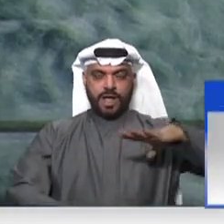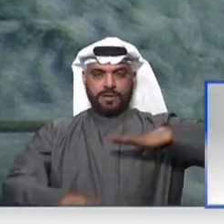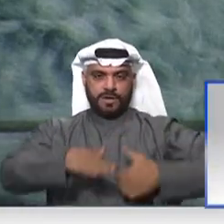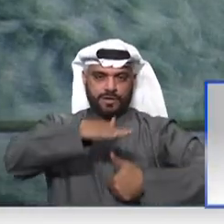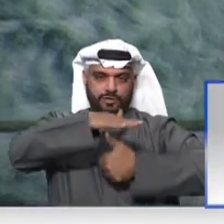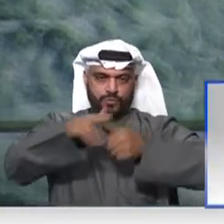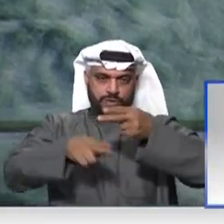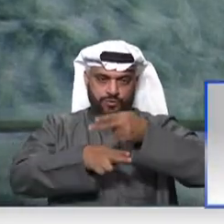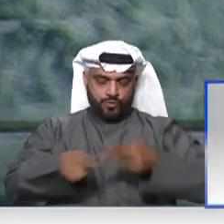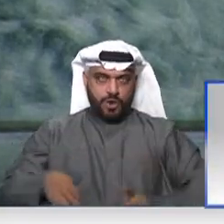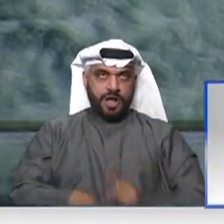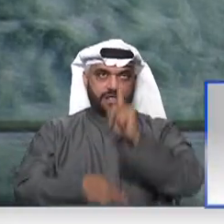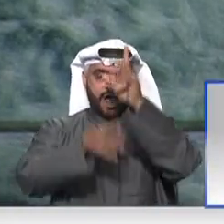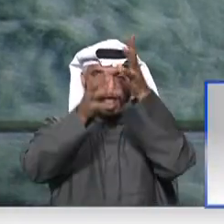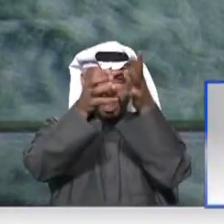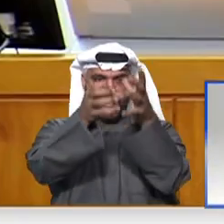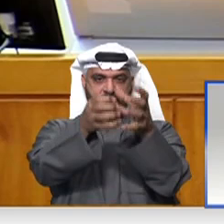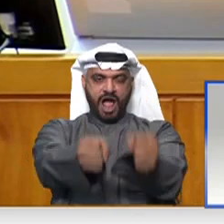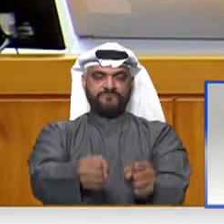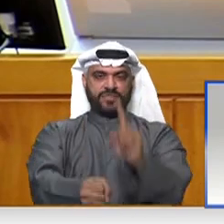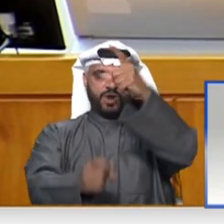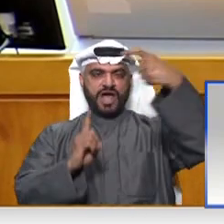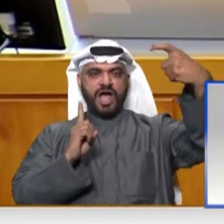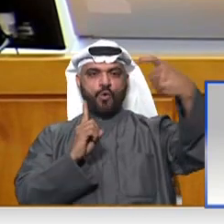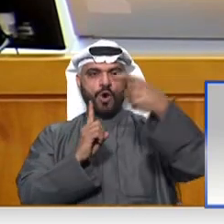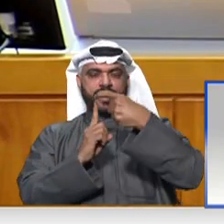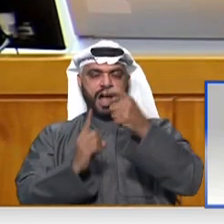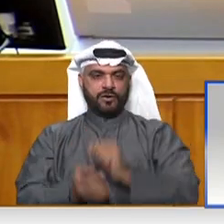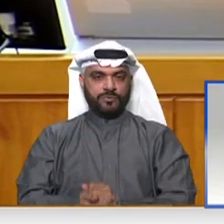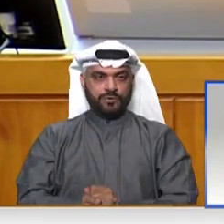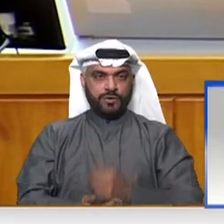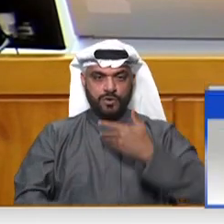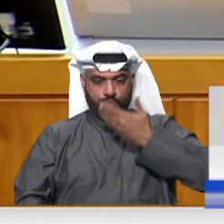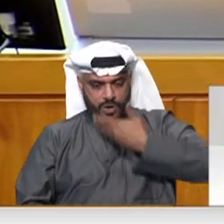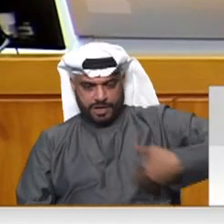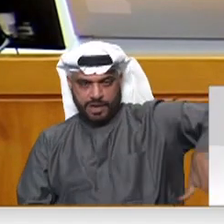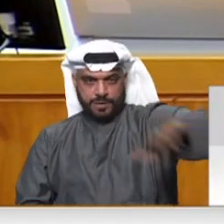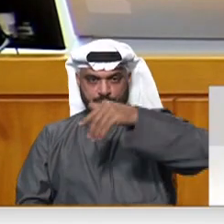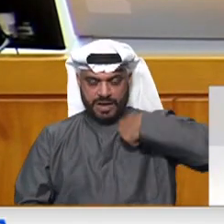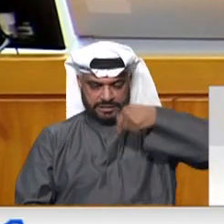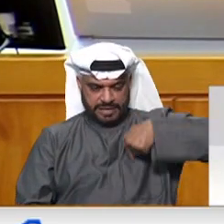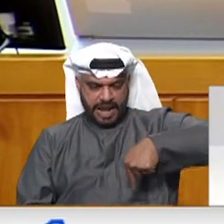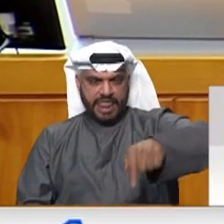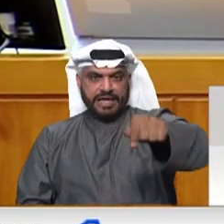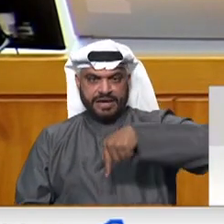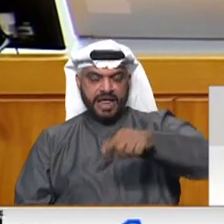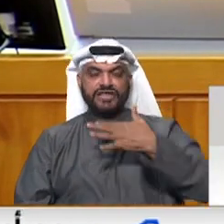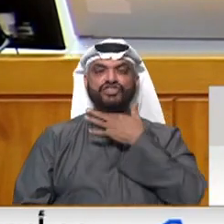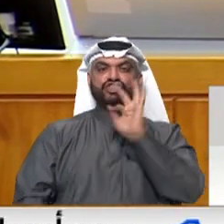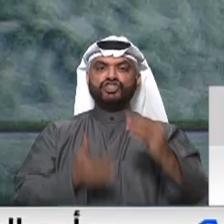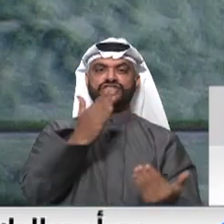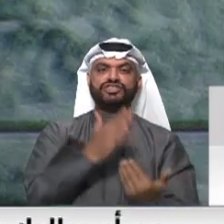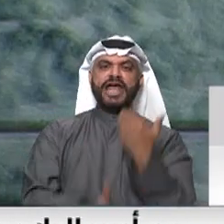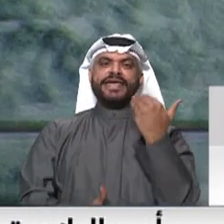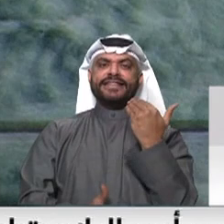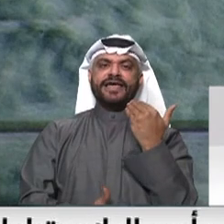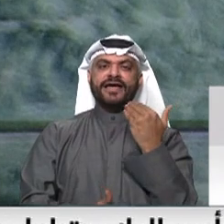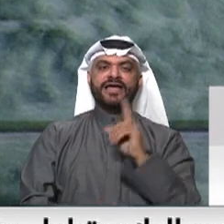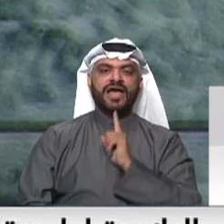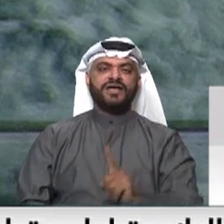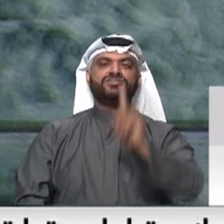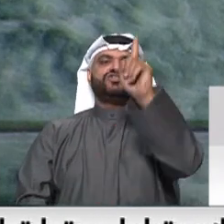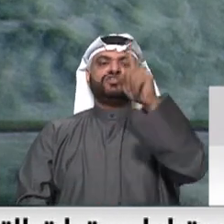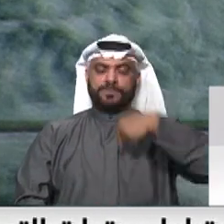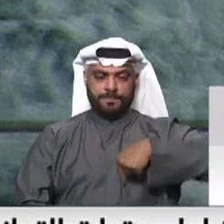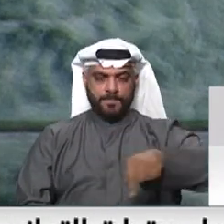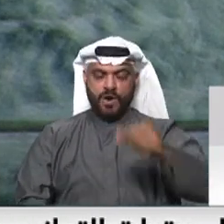أمير البلاد حفظكم الله ورعاكم، ونحن نقف على عتبة مرحلة جديدة، سنواصل